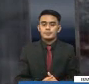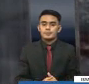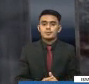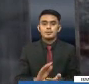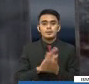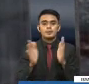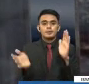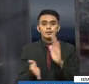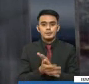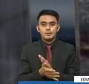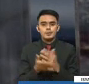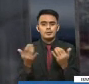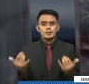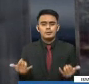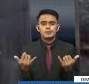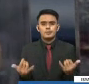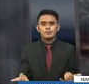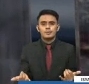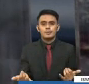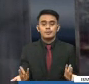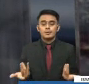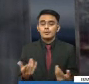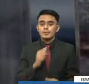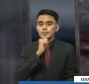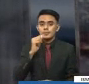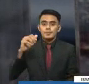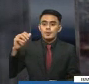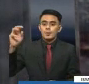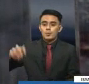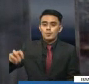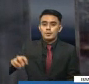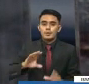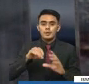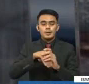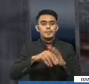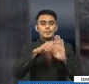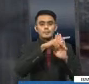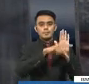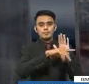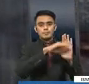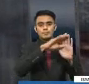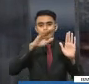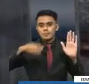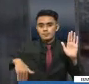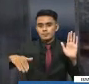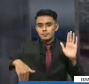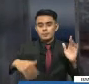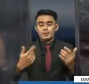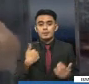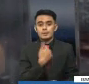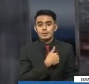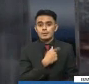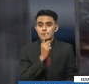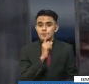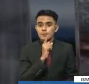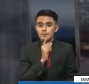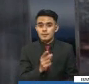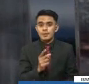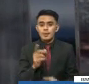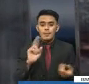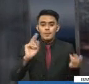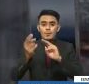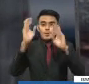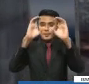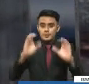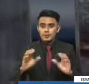Banjir. Jadi oleh kerana itu, buat masa ini dia tidak diwajibkan dalam peraturan yang ada, dan kita dengan keadaan realiti perubahan iklim